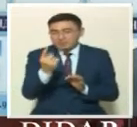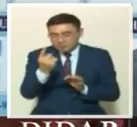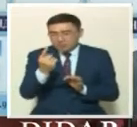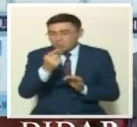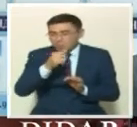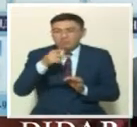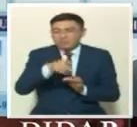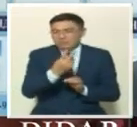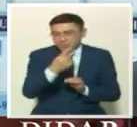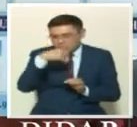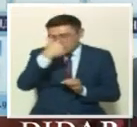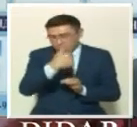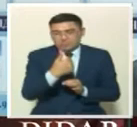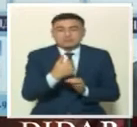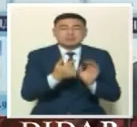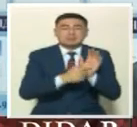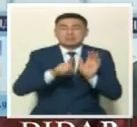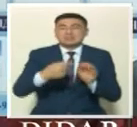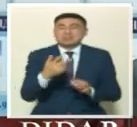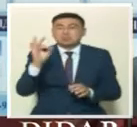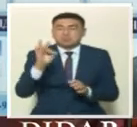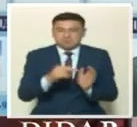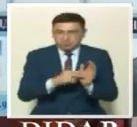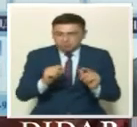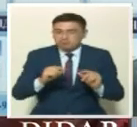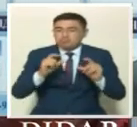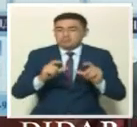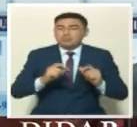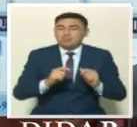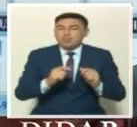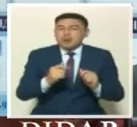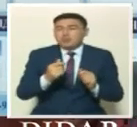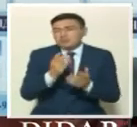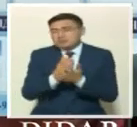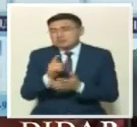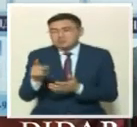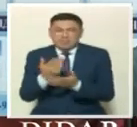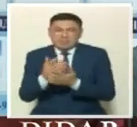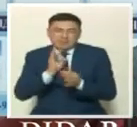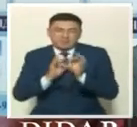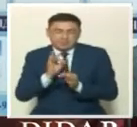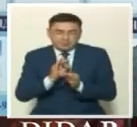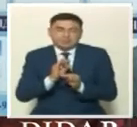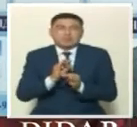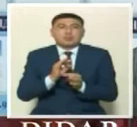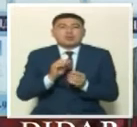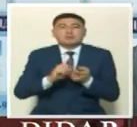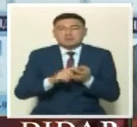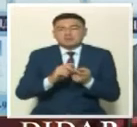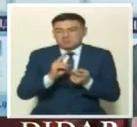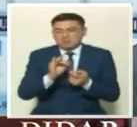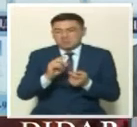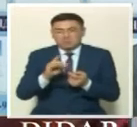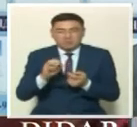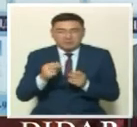на 13,3%. В основном, согласно статистике, повышение цены на такие препараты, как ацетилсалициловая кислота,